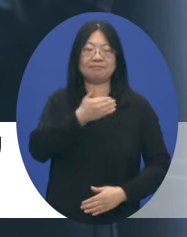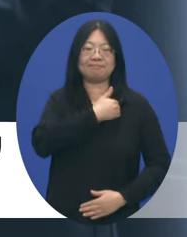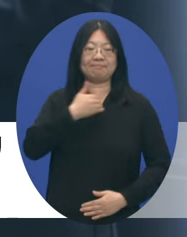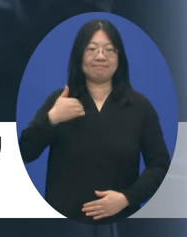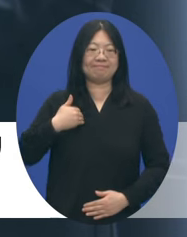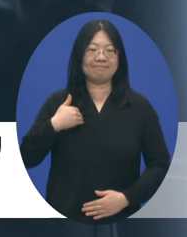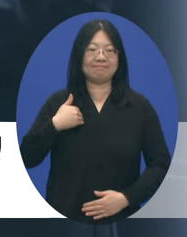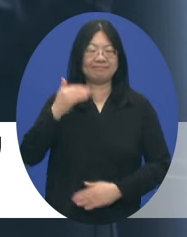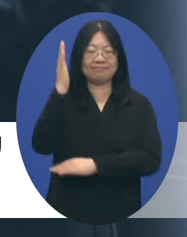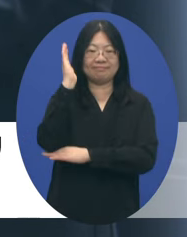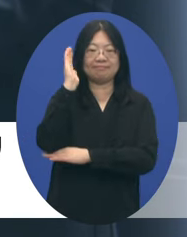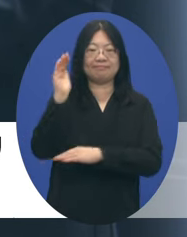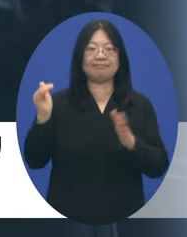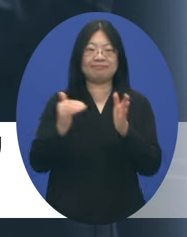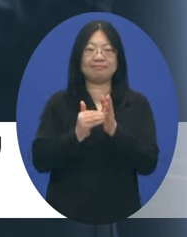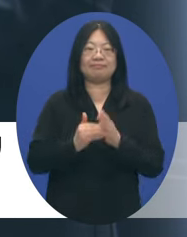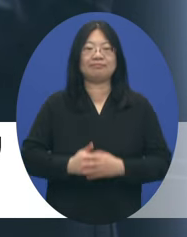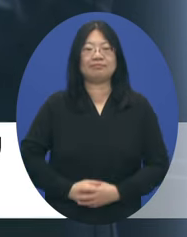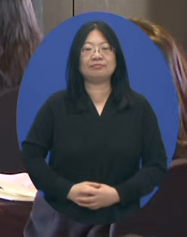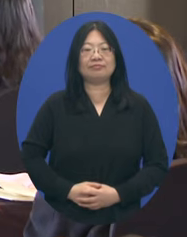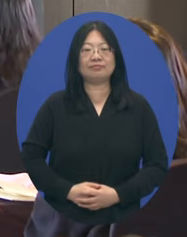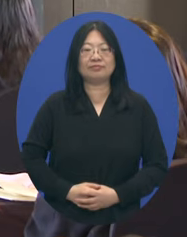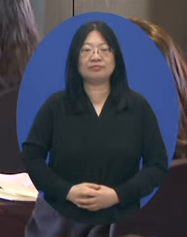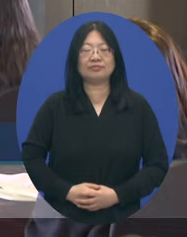밝혔습니다. 최창순 기자의 보도입니다.